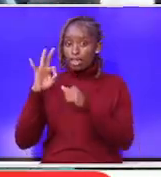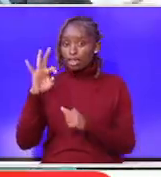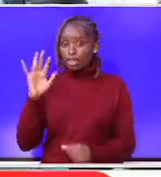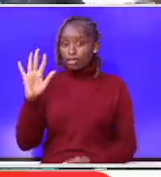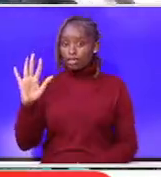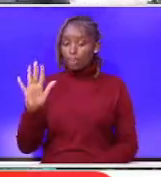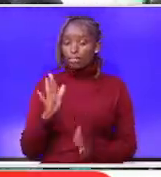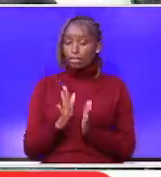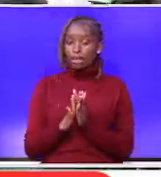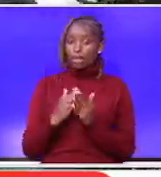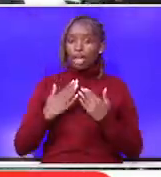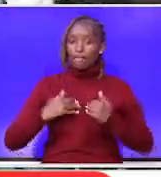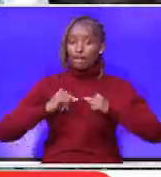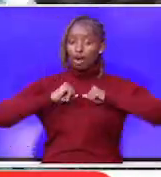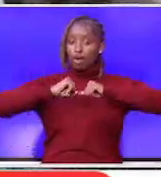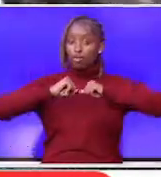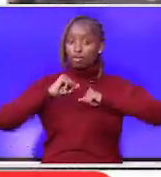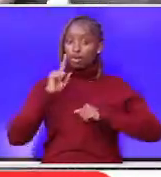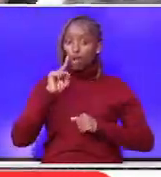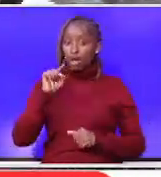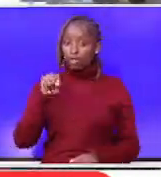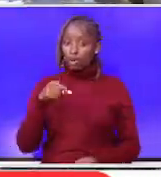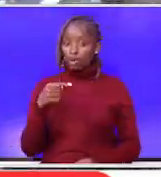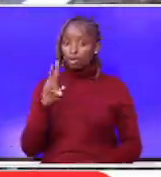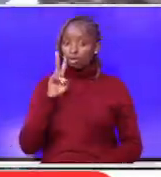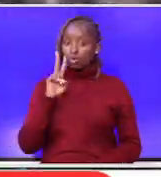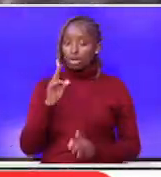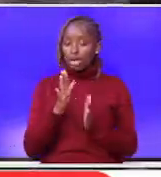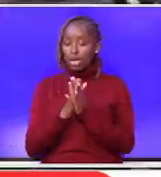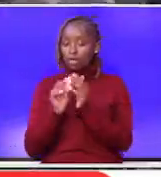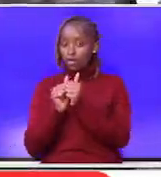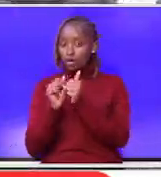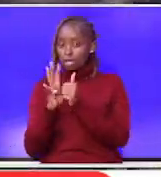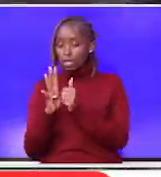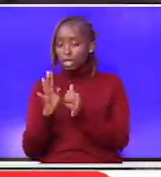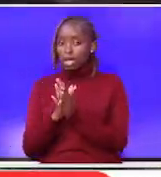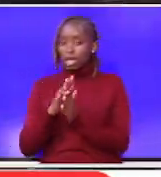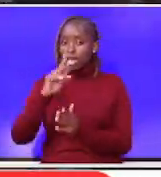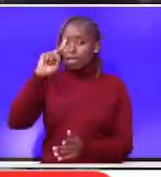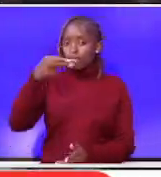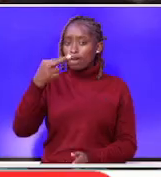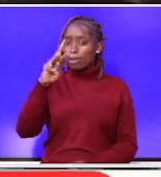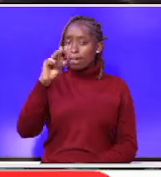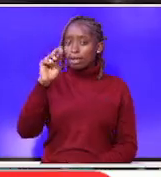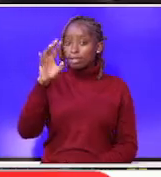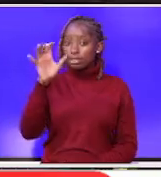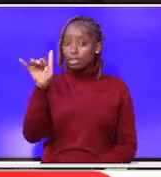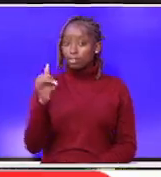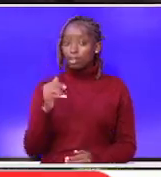1,735, maafisa wa matibabu 1,214, wanafamasia